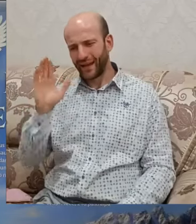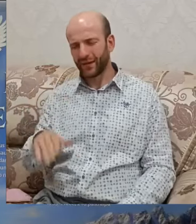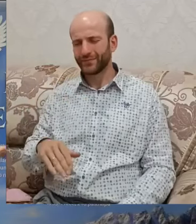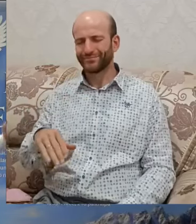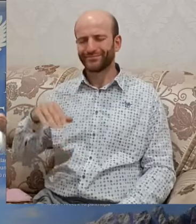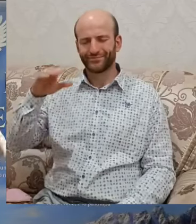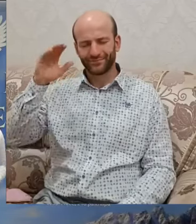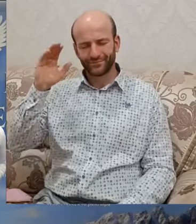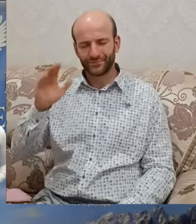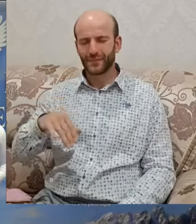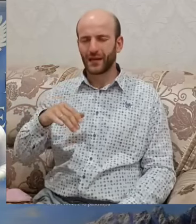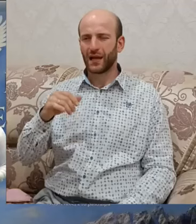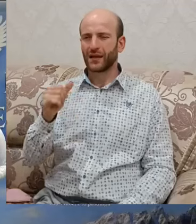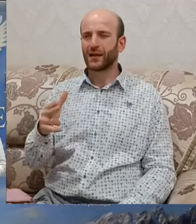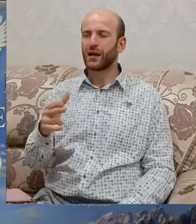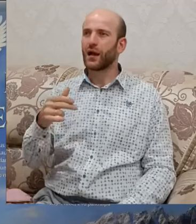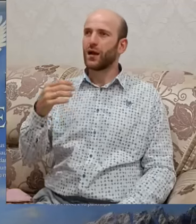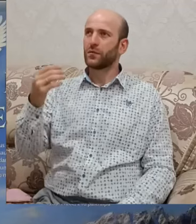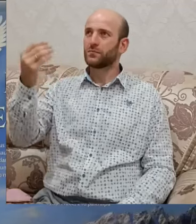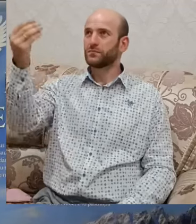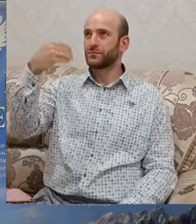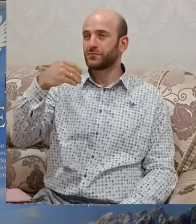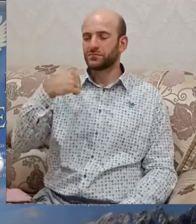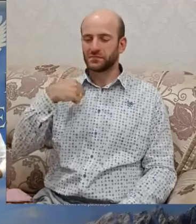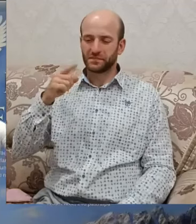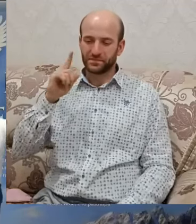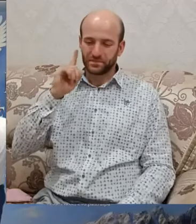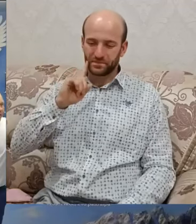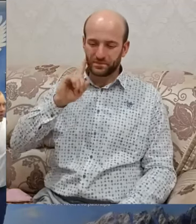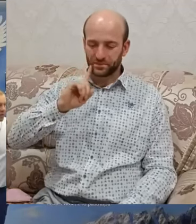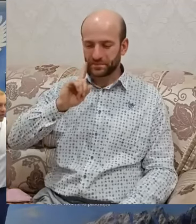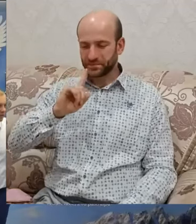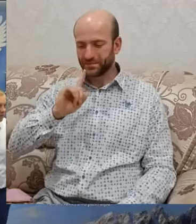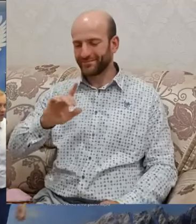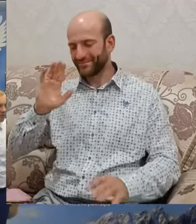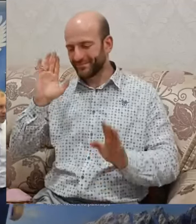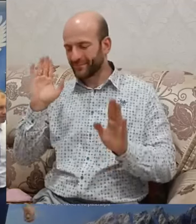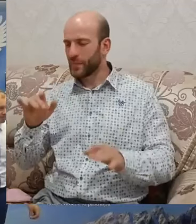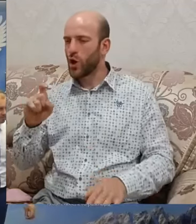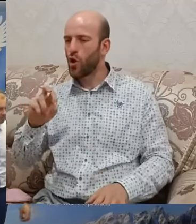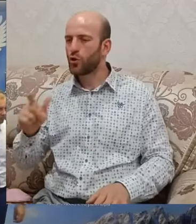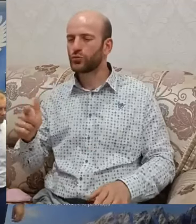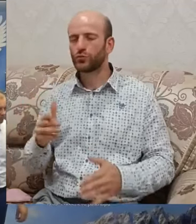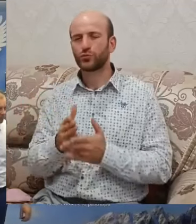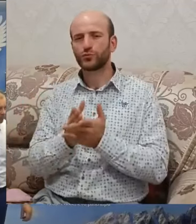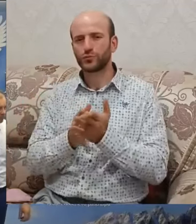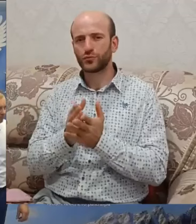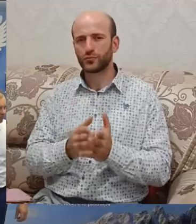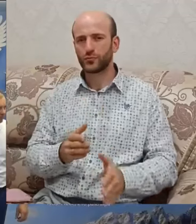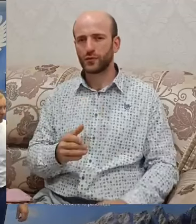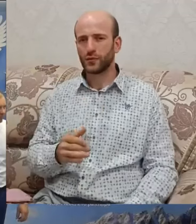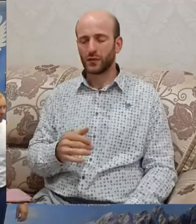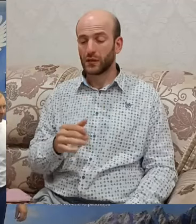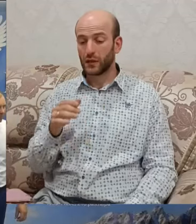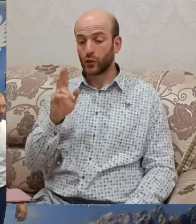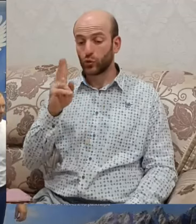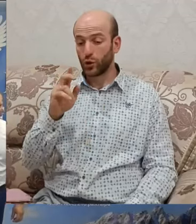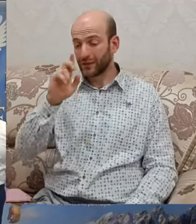pašaukimu ir tuo tarnavimu. Тем призванием и тем служением. Kurio nepastatė Dievas. Которого не поставил Бог.